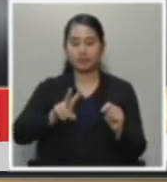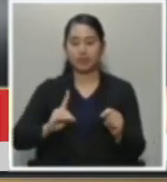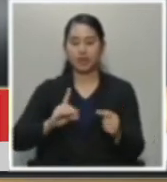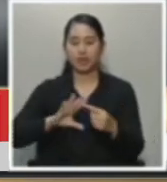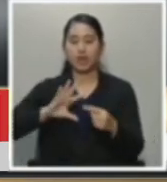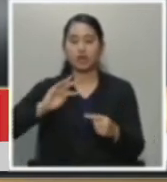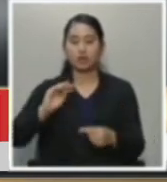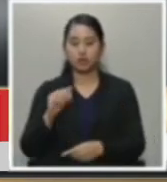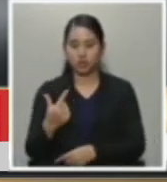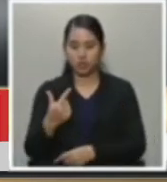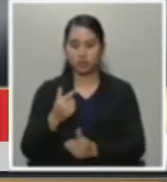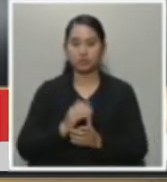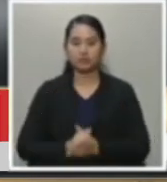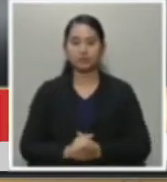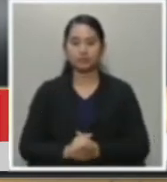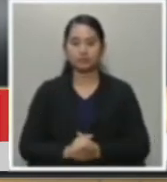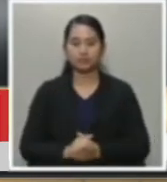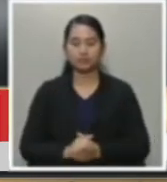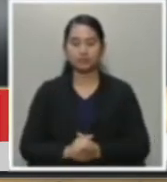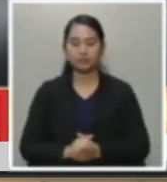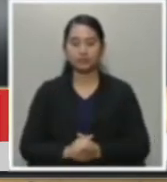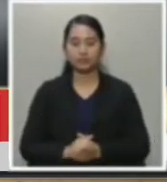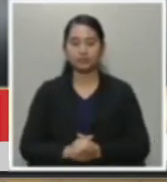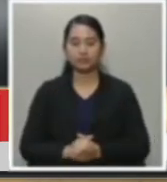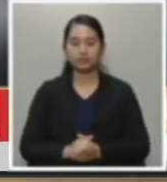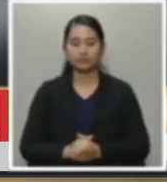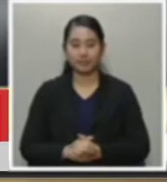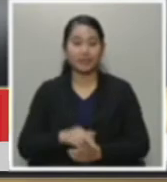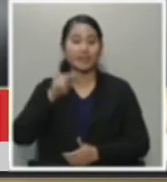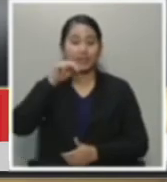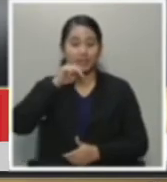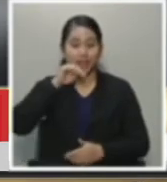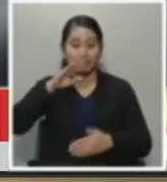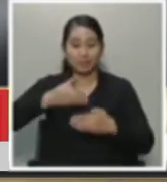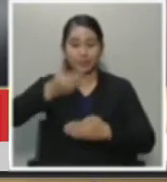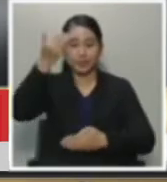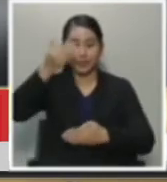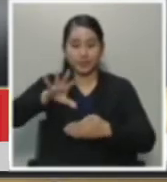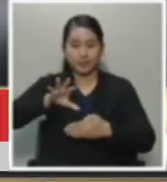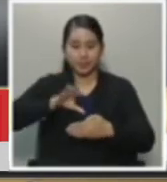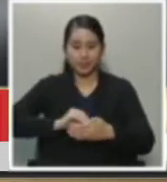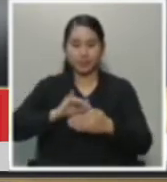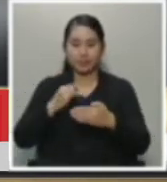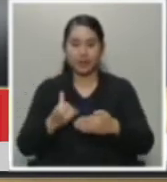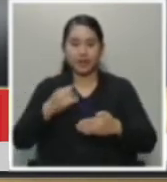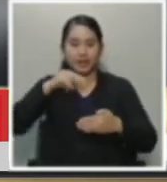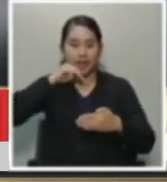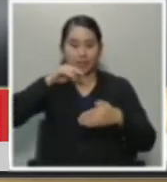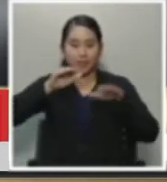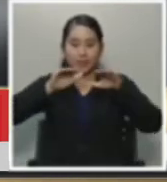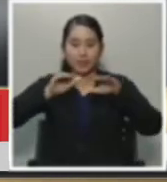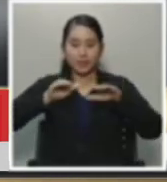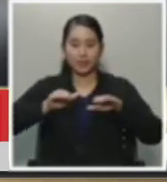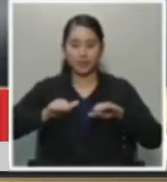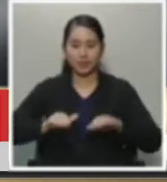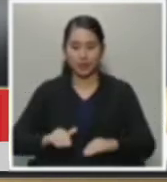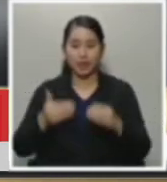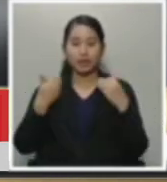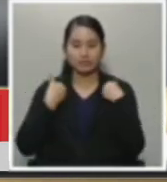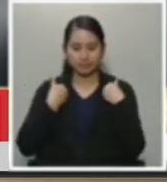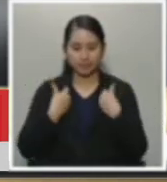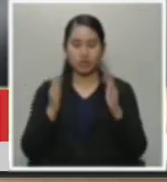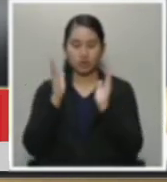ทะเลสอนะครับซึ่งอ่างเก็บน้ำอันนี้ก็ปัจจุบันนี้ตื้นเขินเป็นอย่างมากแล้วก็ราษฎรมีความจำเป็น